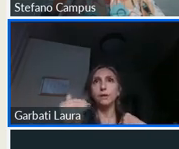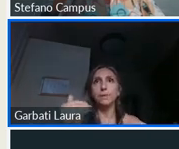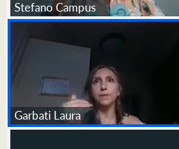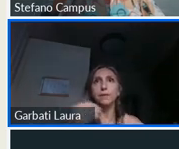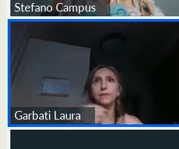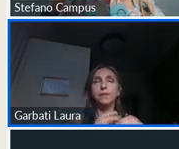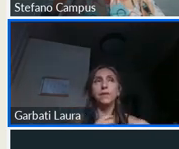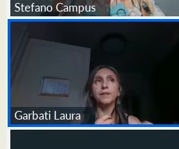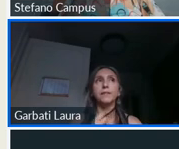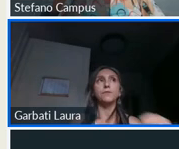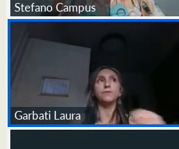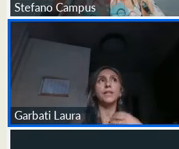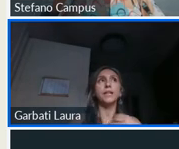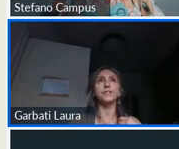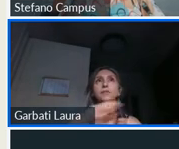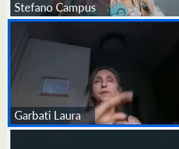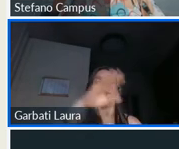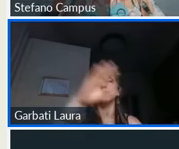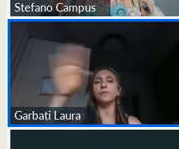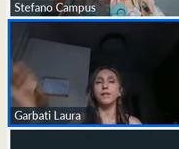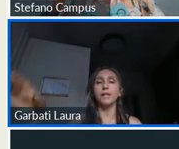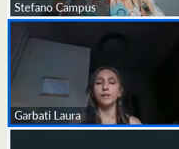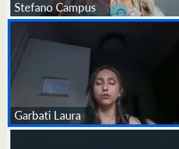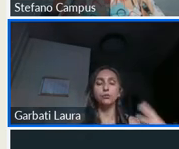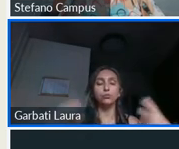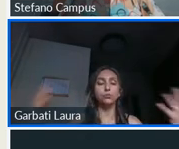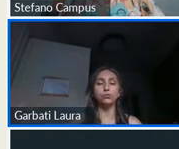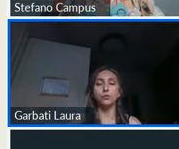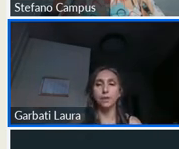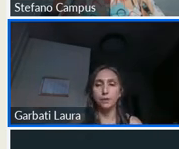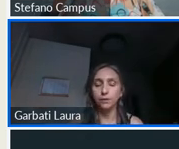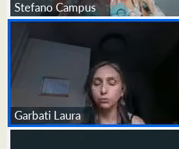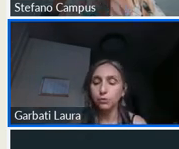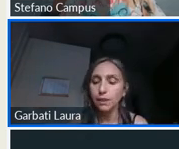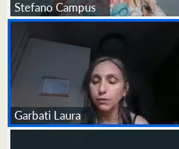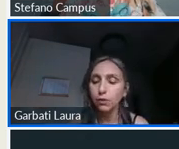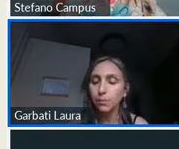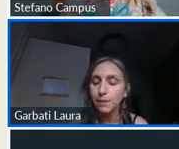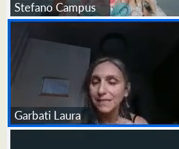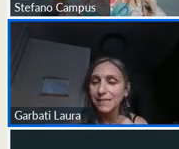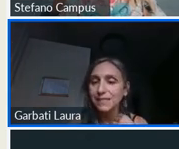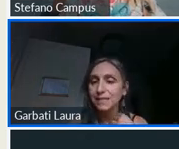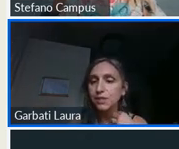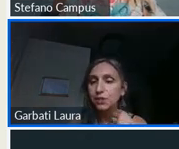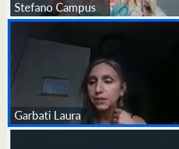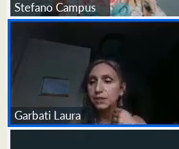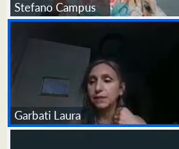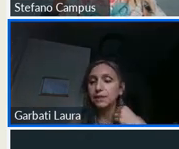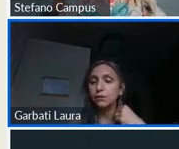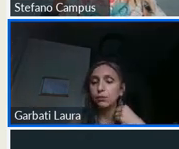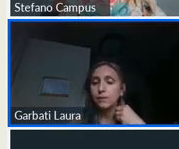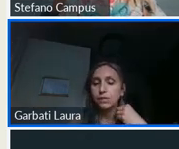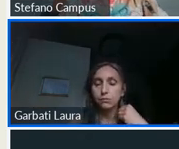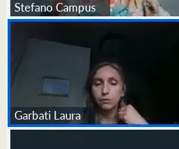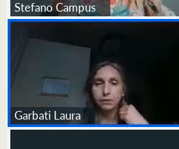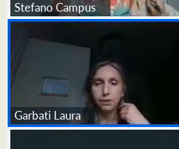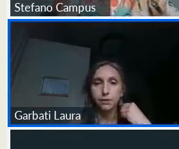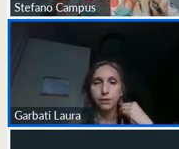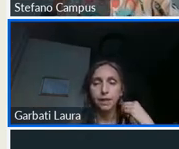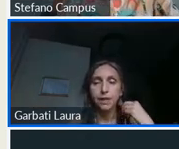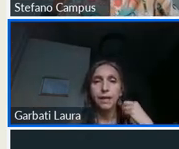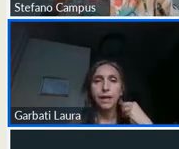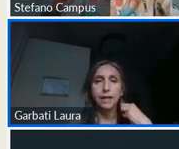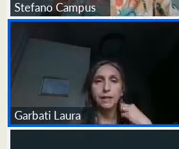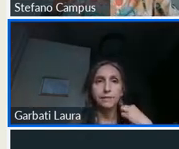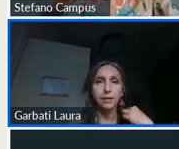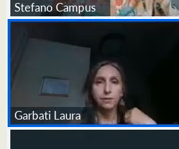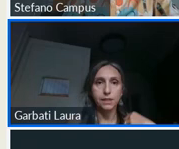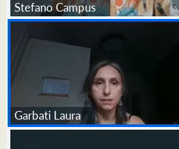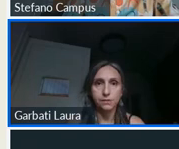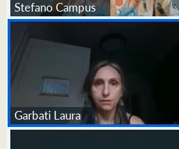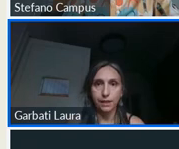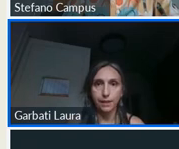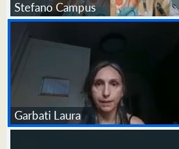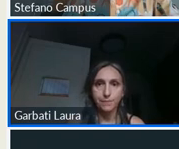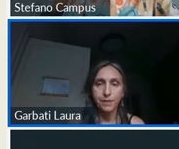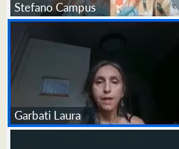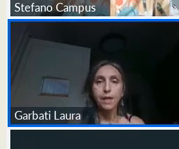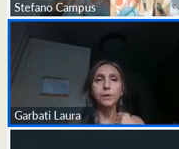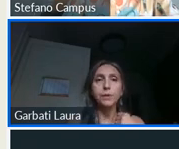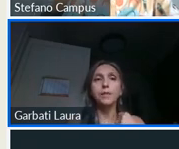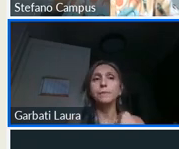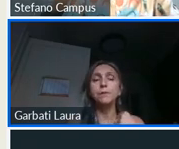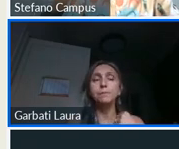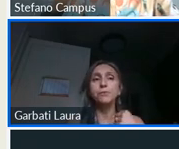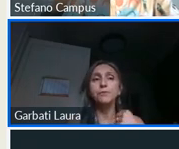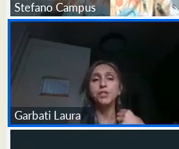entrano, diventano efficaci su tutta, in tutta l'Europa senza necessità di normazione ulteriore a livello